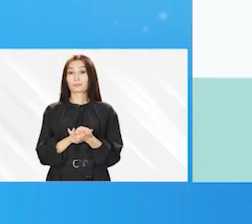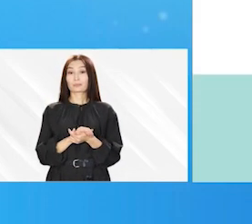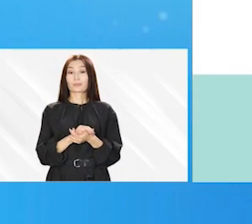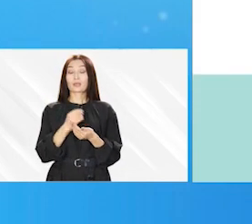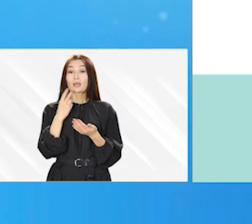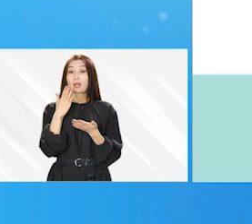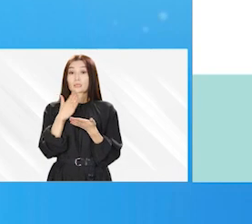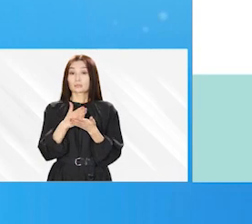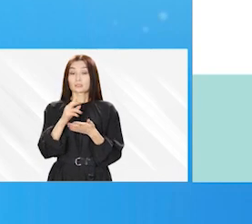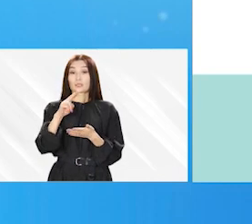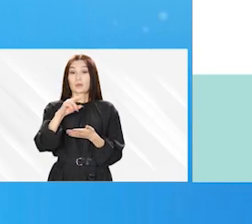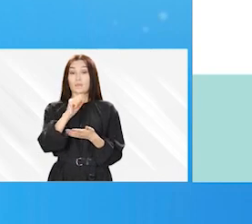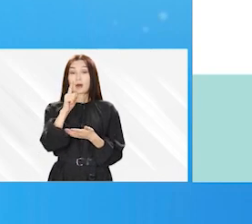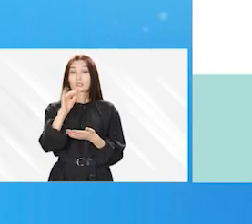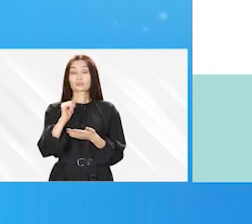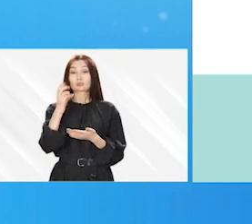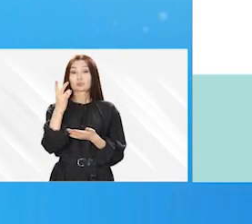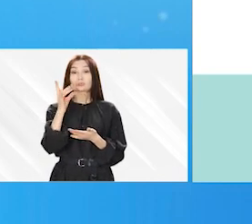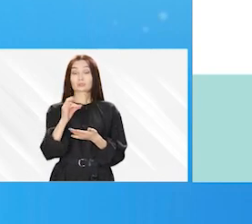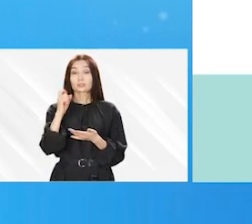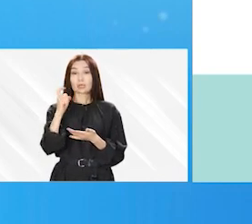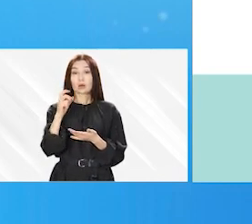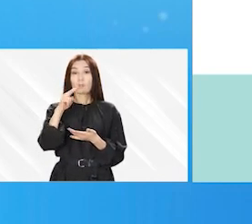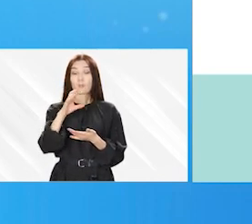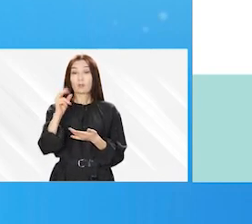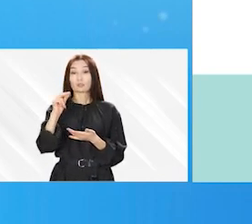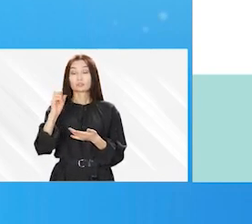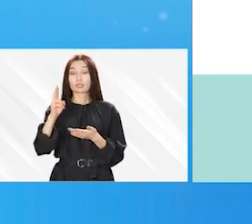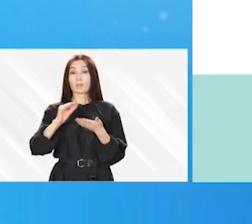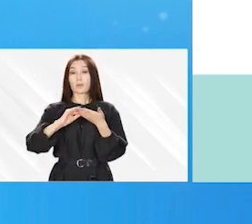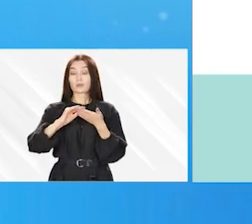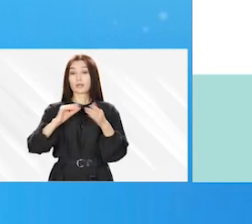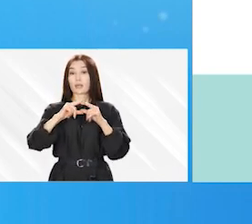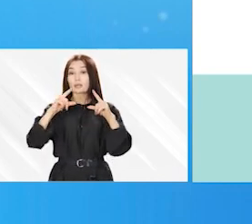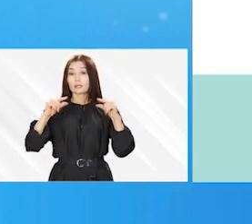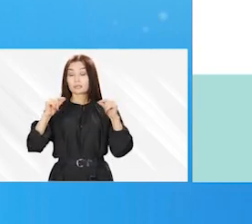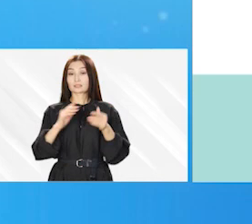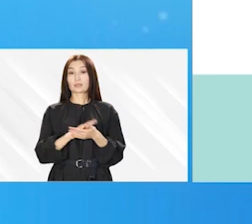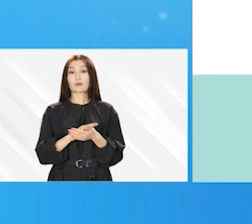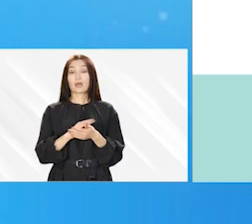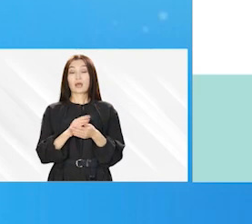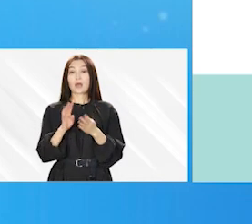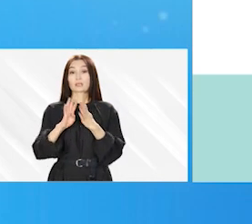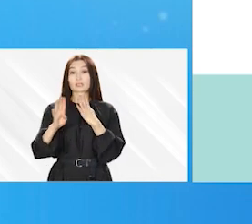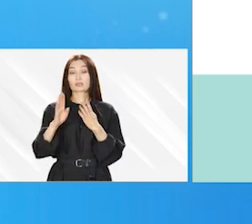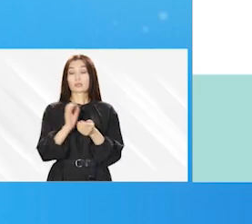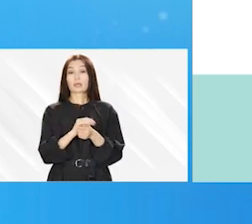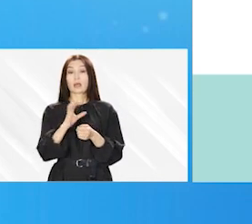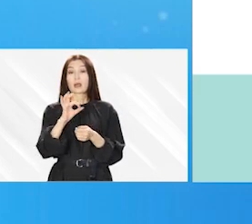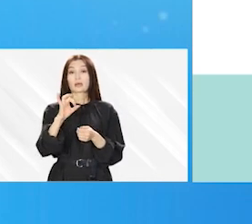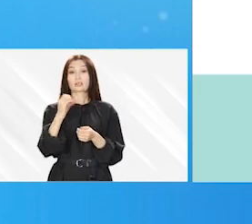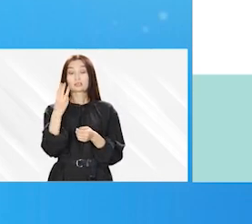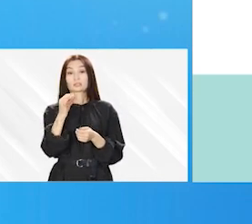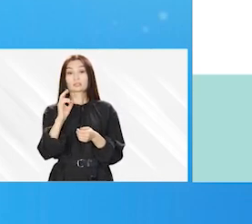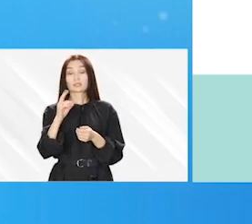расположение пазушных почек повторяет расположение листьев на стебле очередное орешник а на